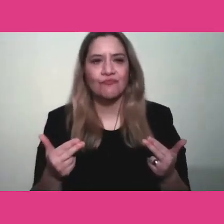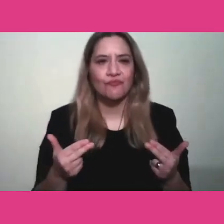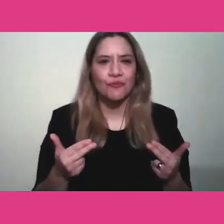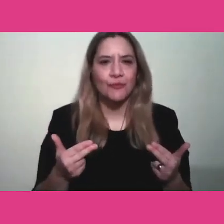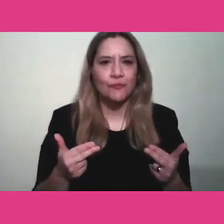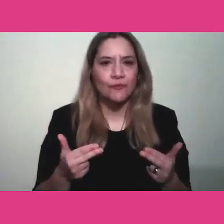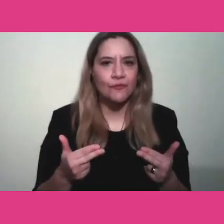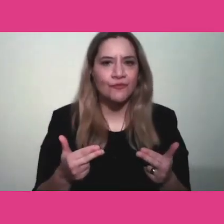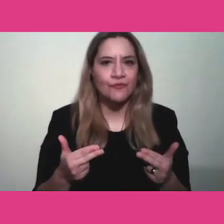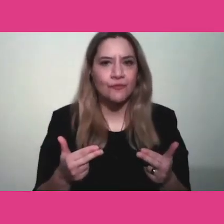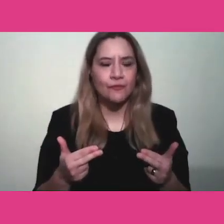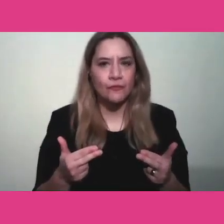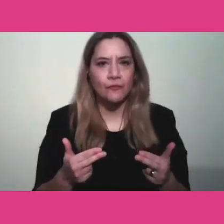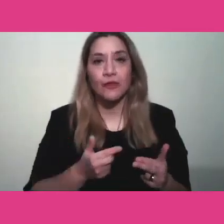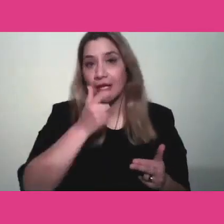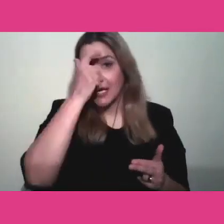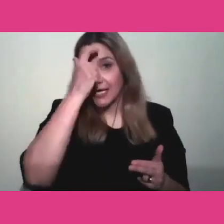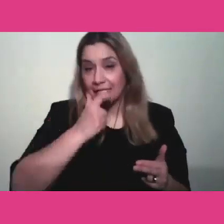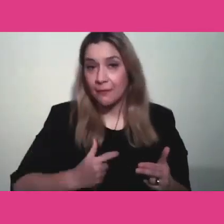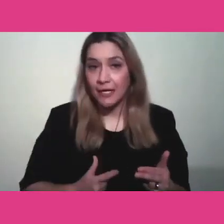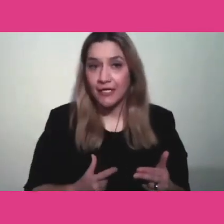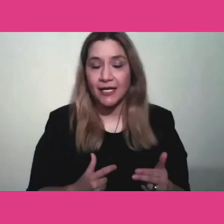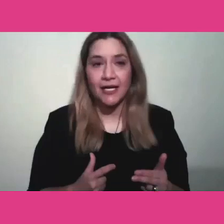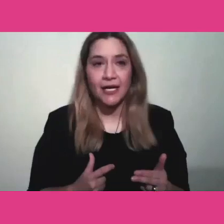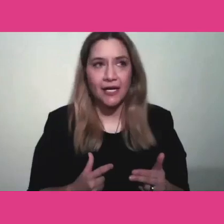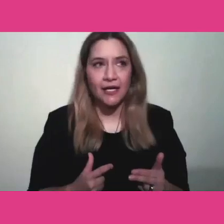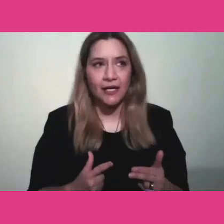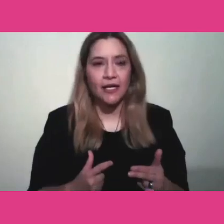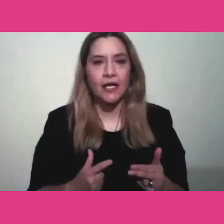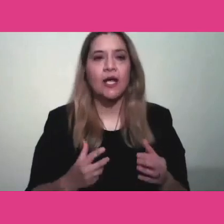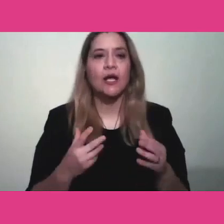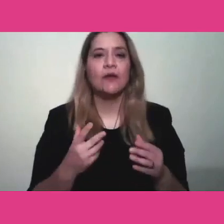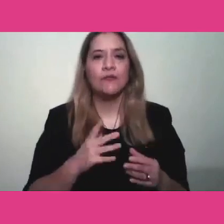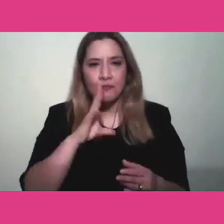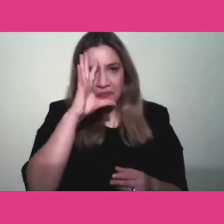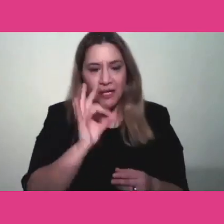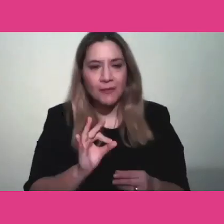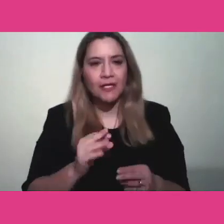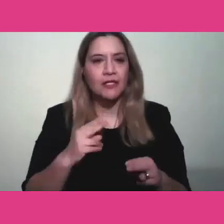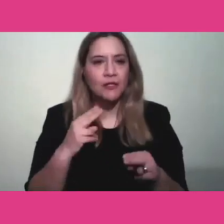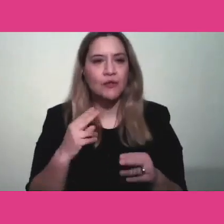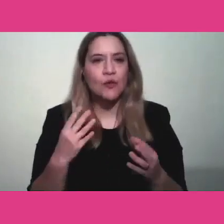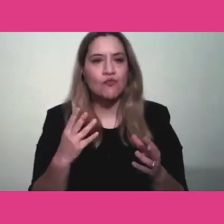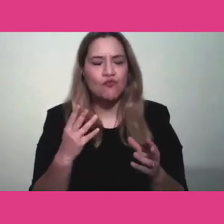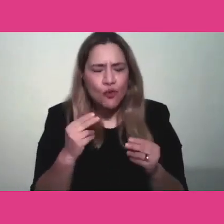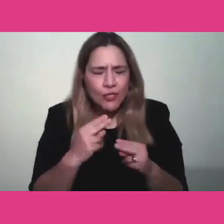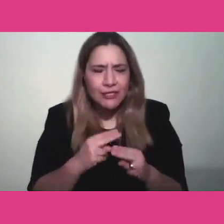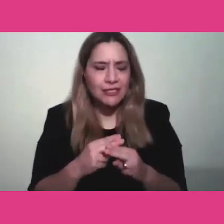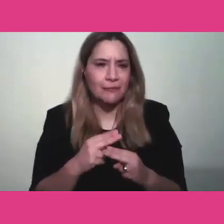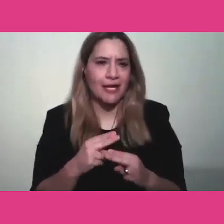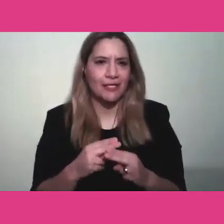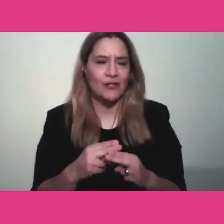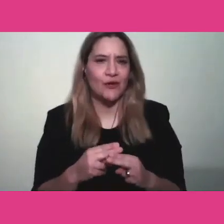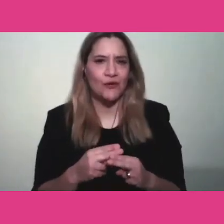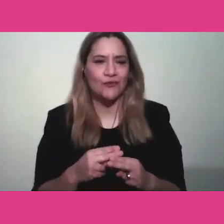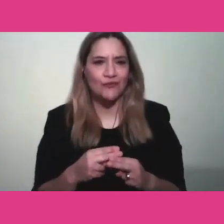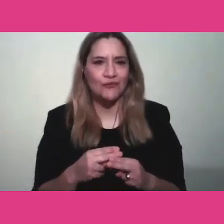Για μένα ήταν πάρα πολύ σημαντικό αυτό το